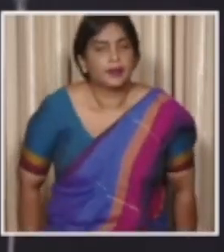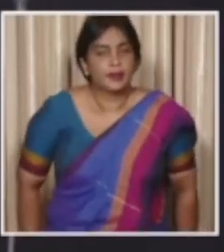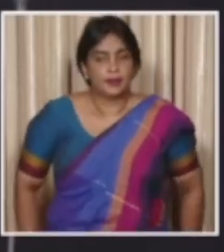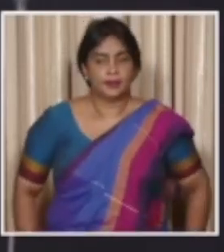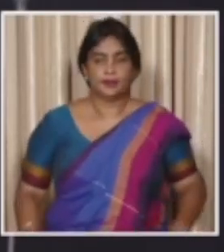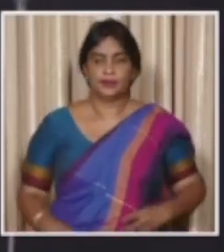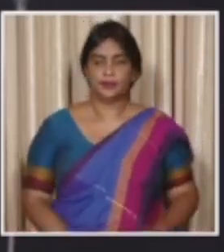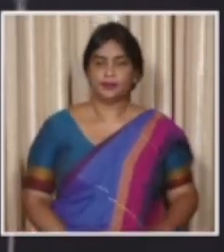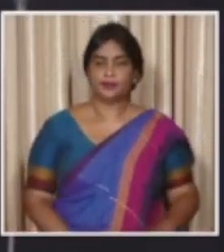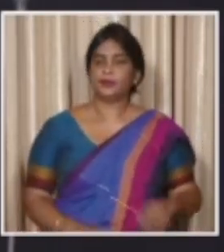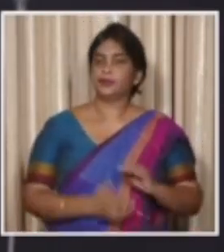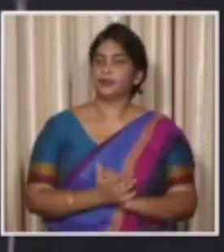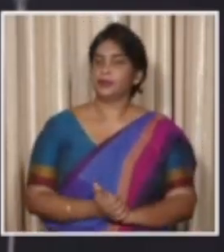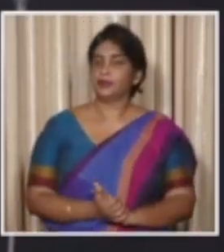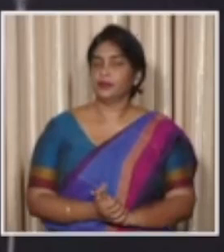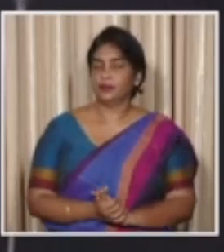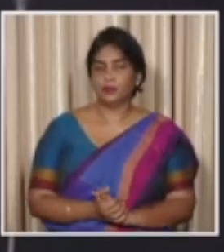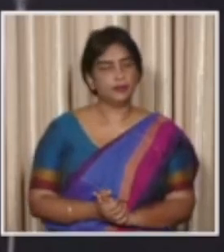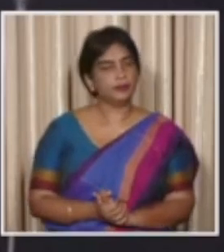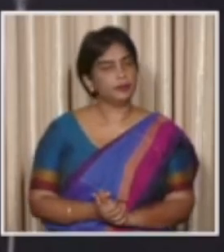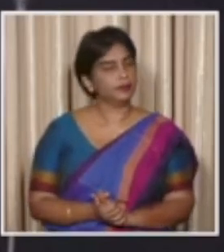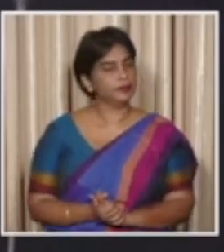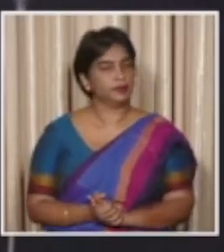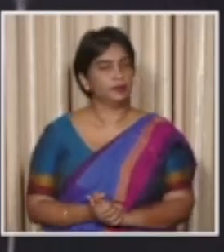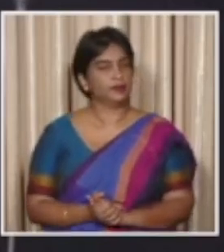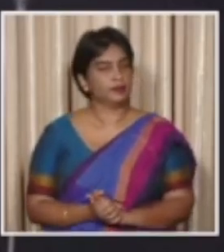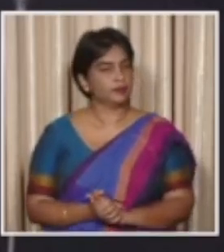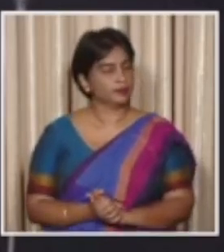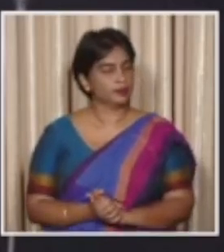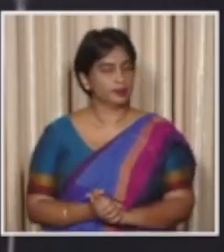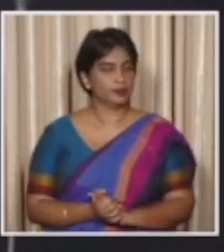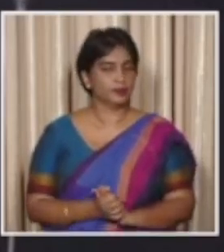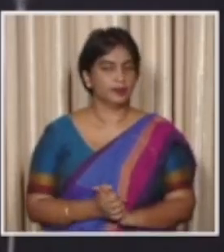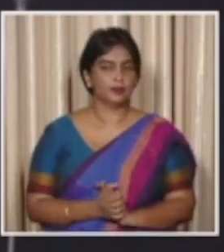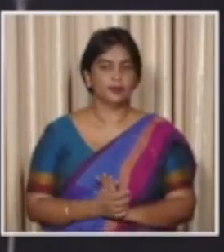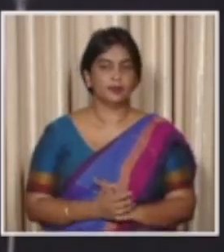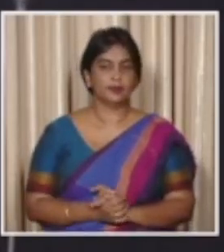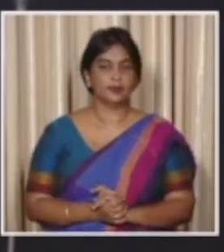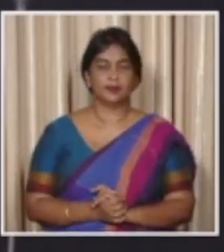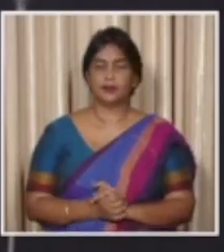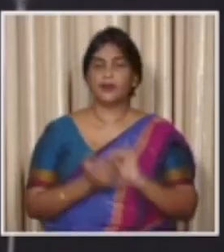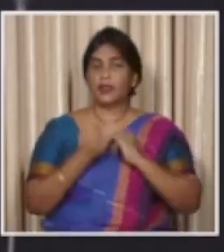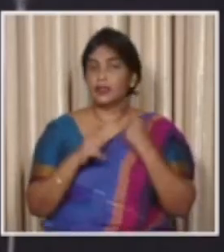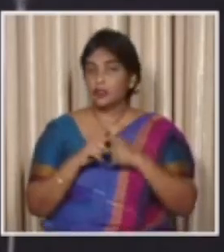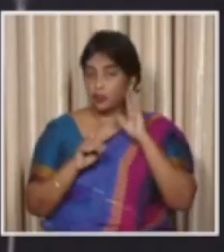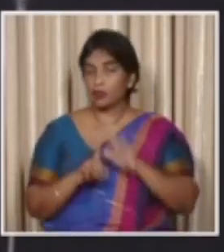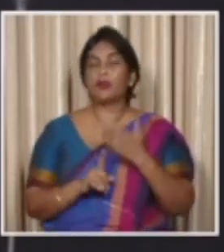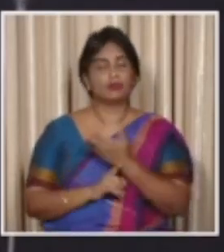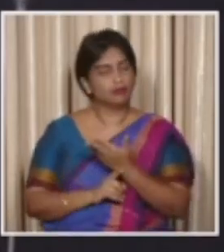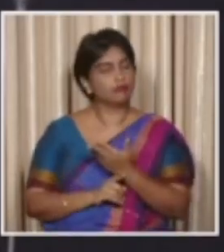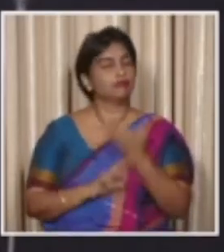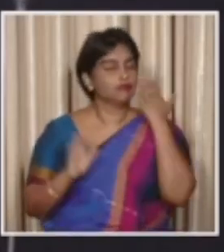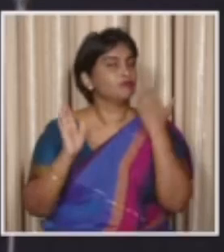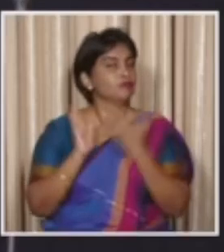ෆ්‍රීඩම් විතවුට් ඩිස්ටින්ක්ෂන් ඉන්ක්ලූඩින් ඩිස්ටින්ක්ෂන් බේස්ඩ් ඔන් ජෙන්ඩර්. නියෝජක කතානායකට මෙන්න මෙතන තමයි තියෙන